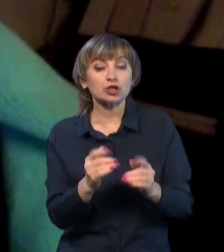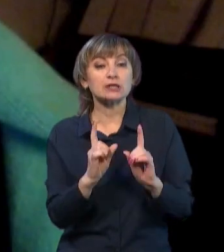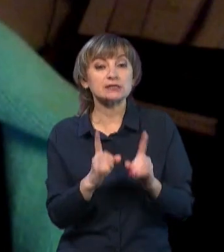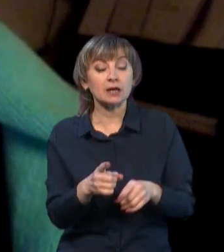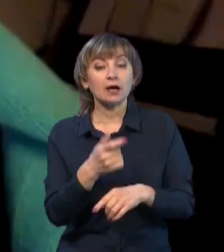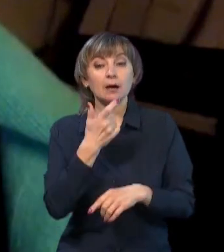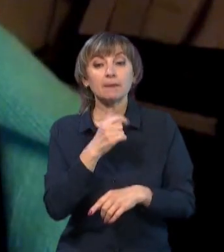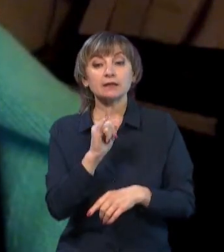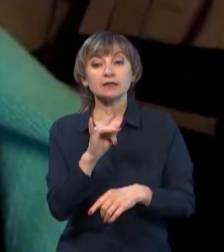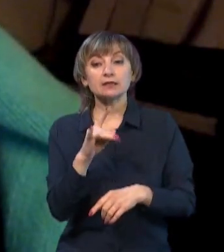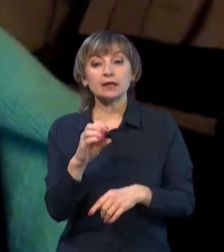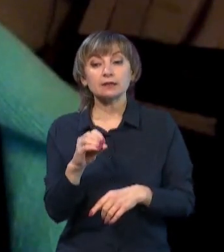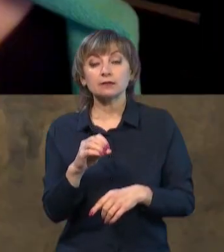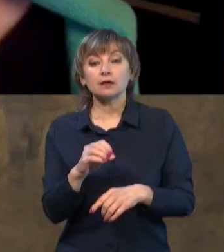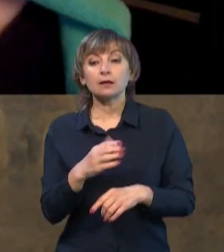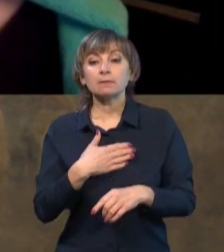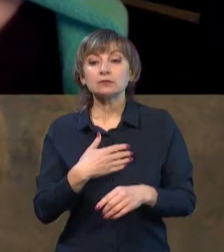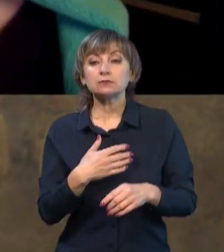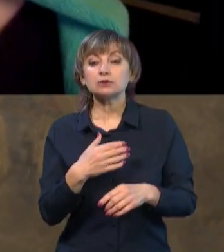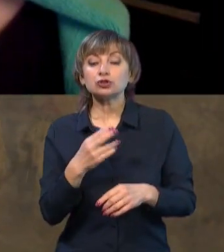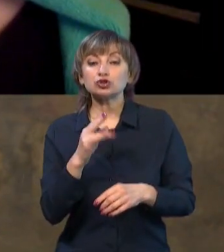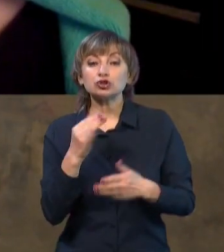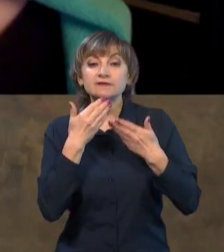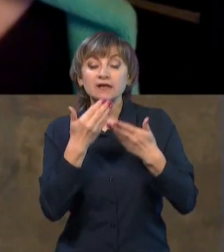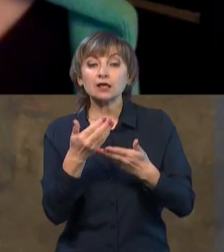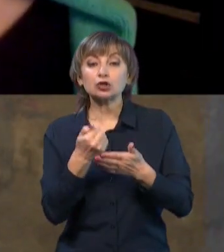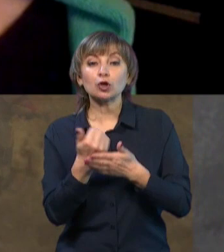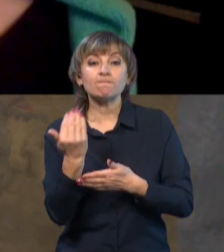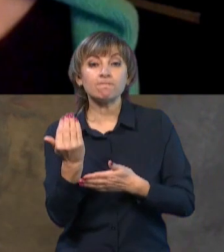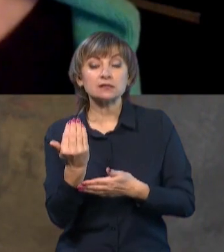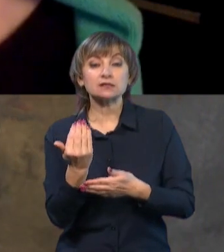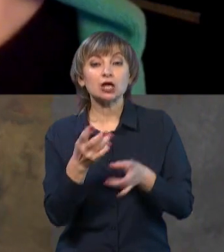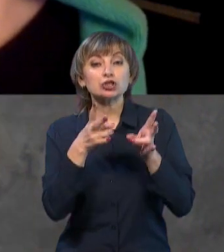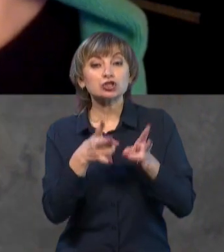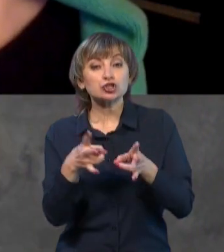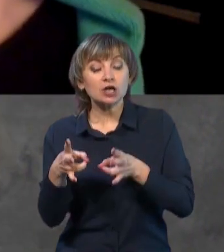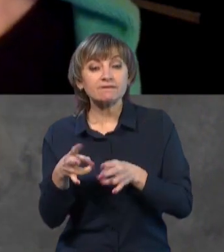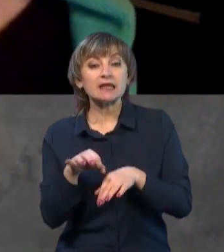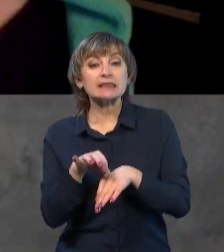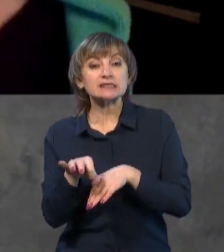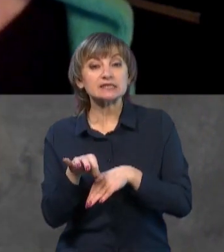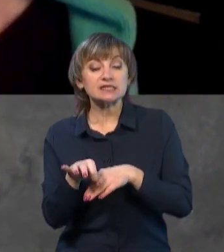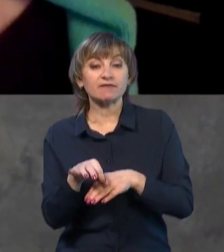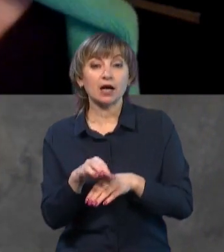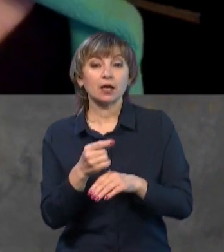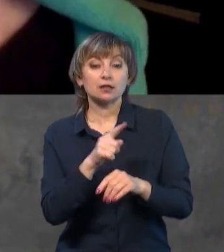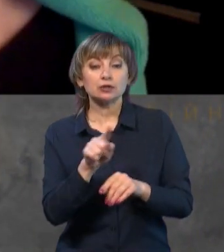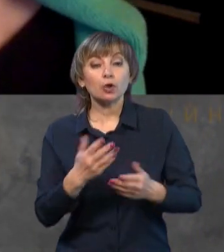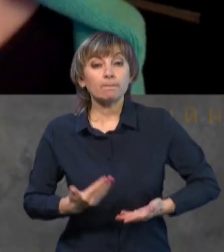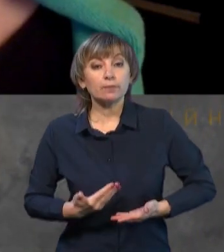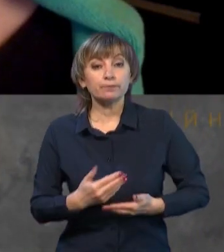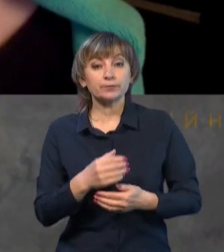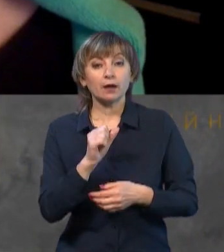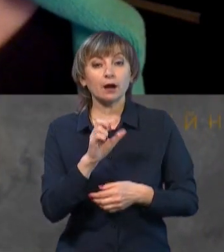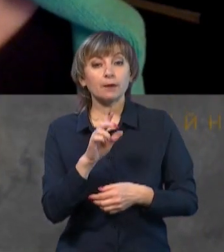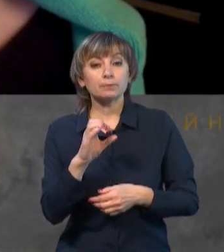і Ірино, мені спочатку було. Угу. Чи зверталися до вас жертви насильства, ті, хто пережив аб'юз,